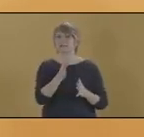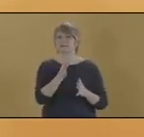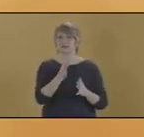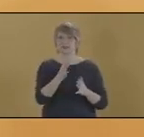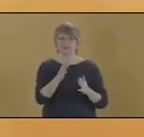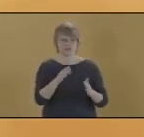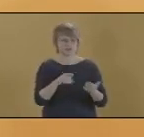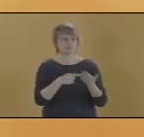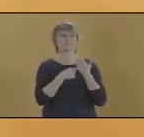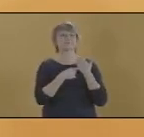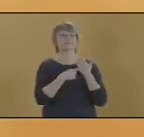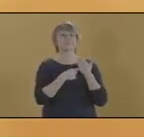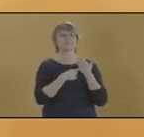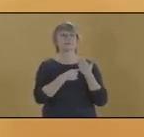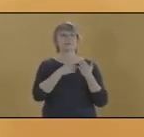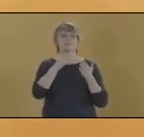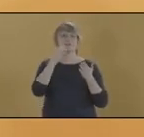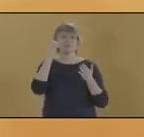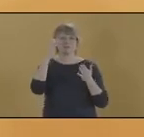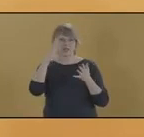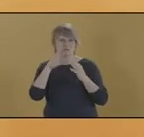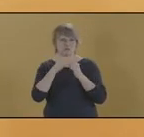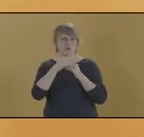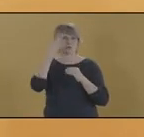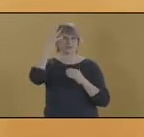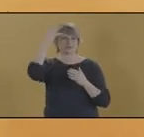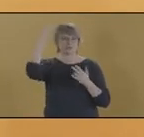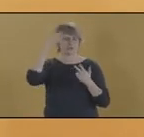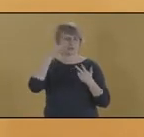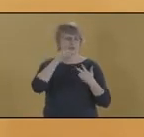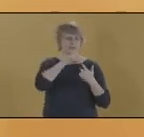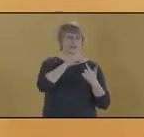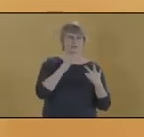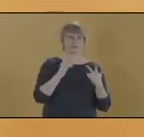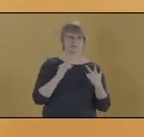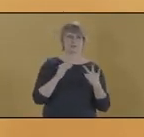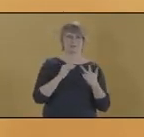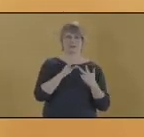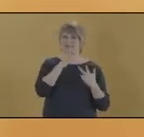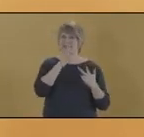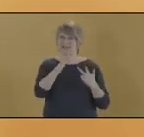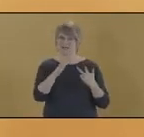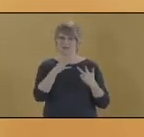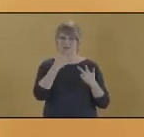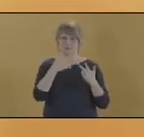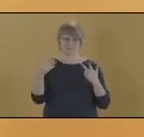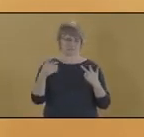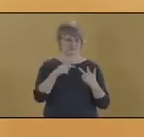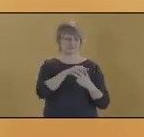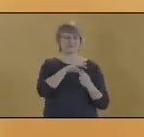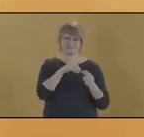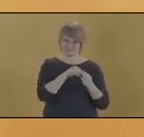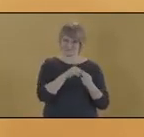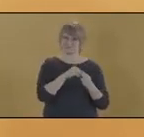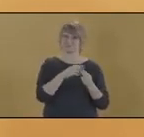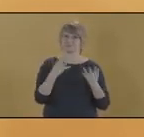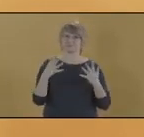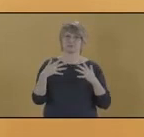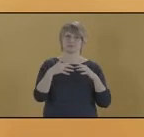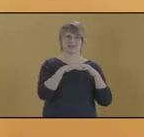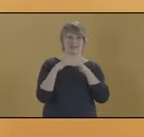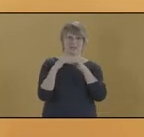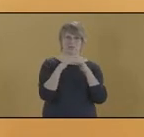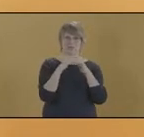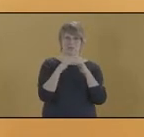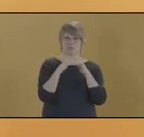sichtbarer. Es vernetzt Menschen, die zum Beispiel an Verschwörungstheorien glauben und macht es einfacher, dass sie sich